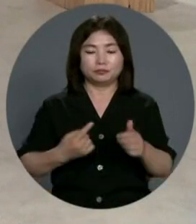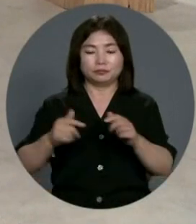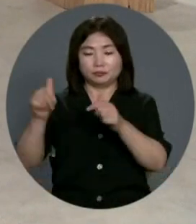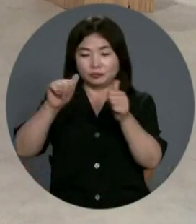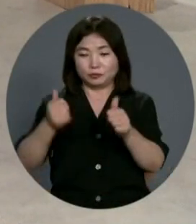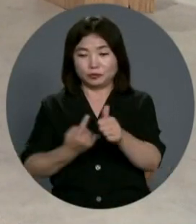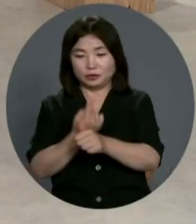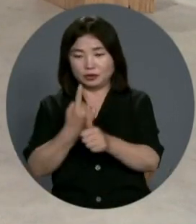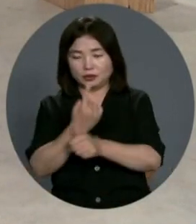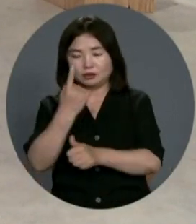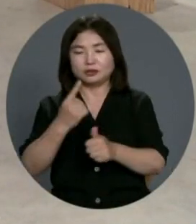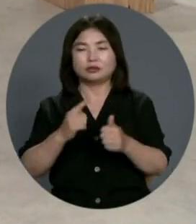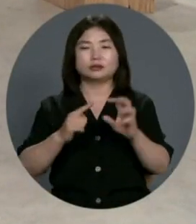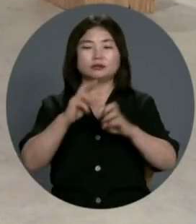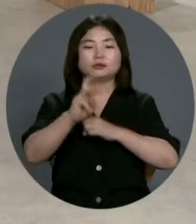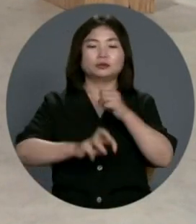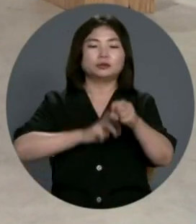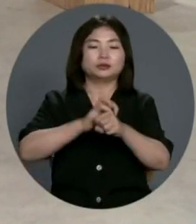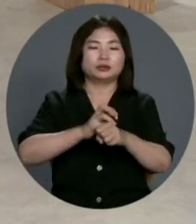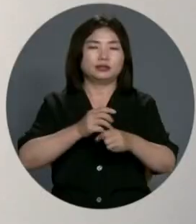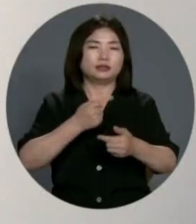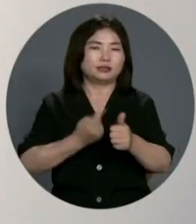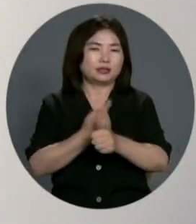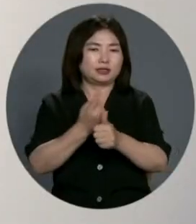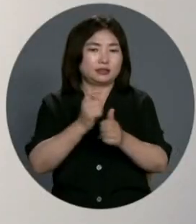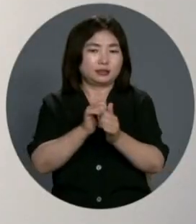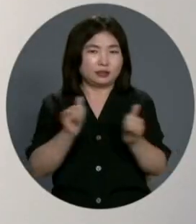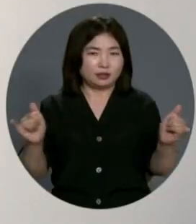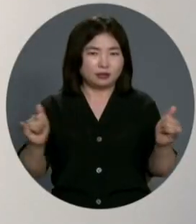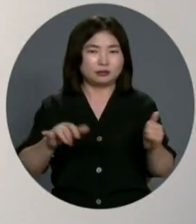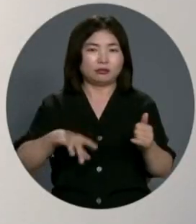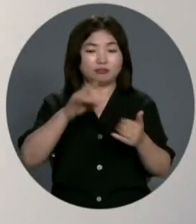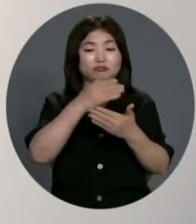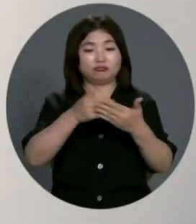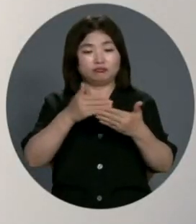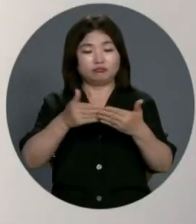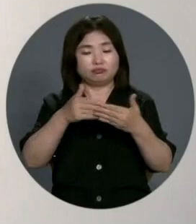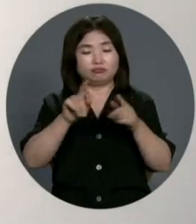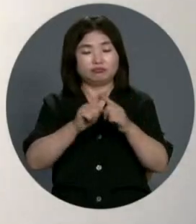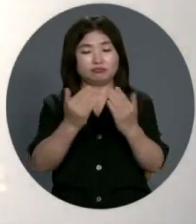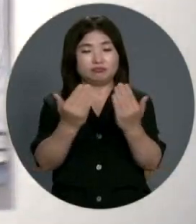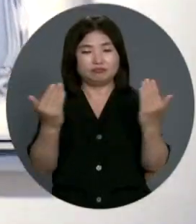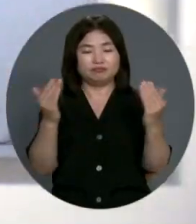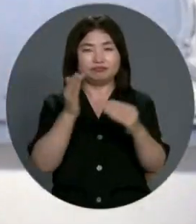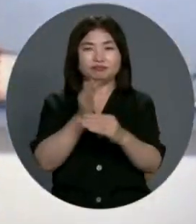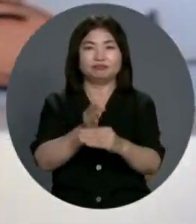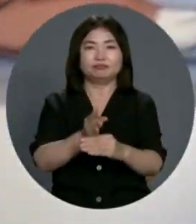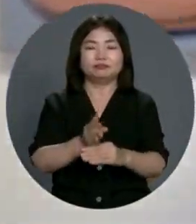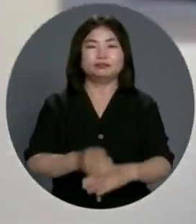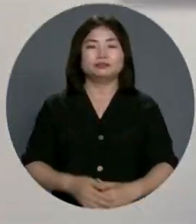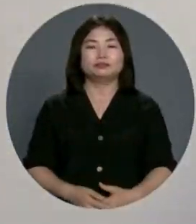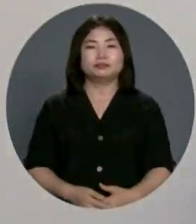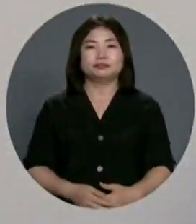조각가로서 30년 이상을 활동해온 작가가 처음으로 회화 작품까지 선보이고 있습니다.